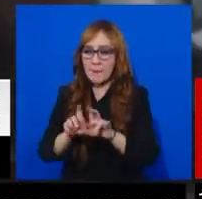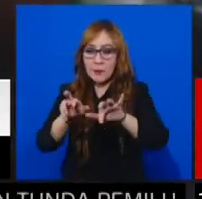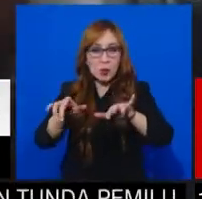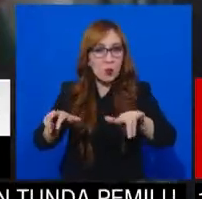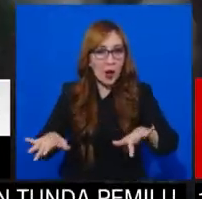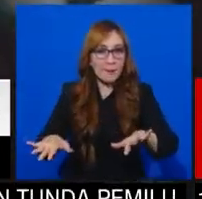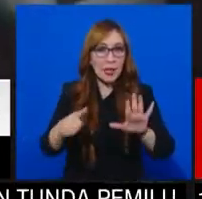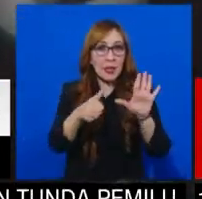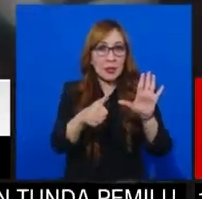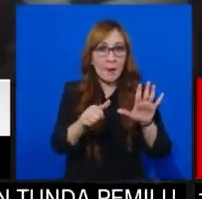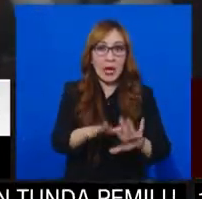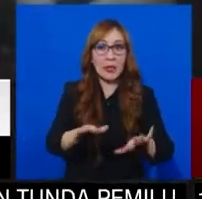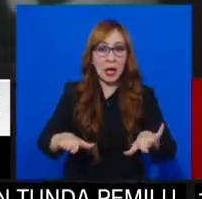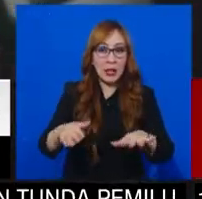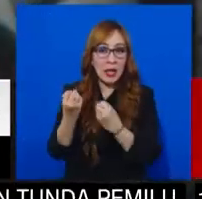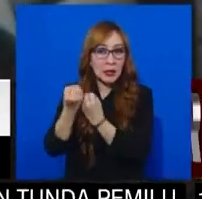6 santriwati.